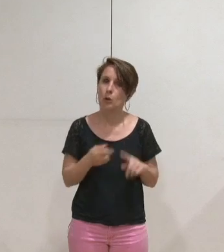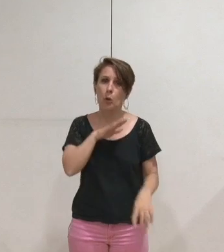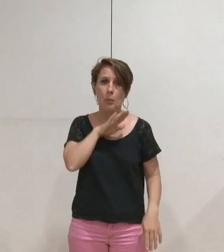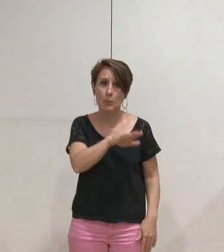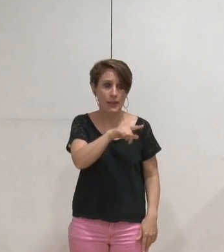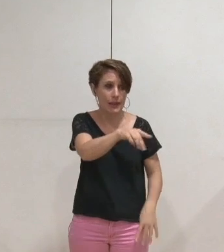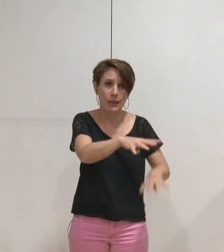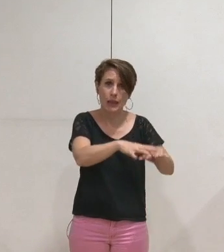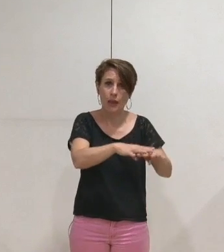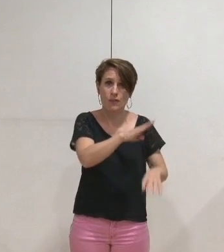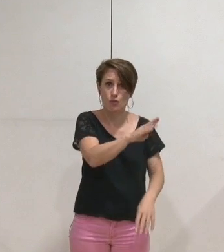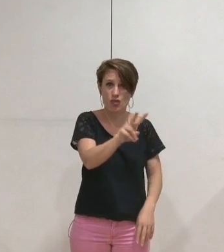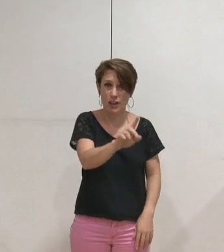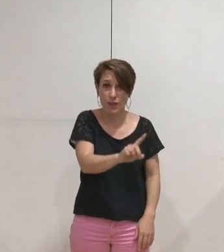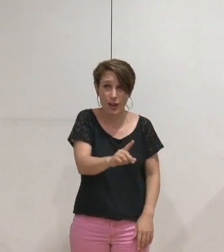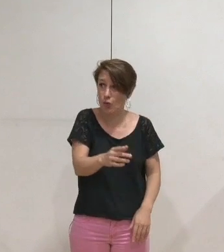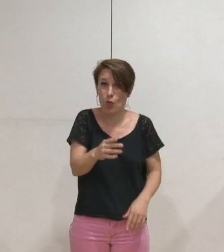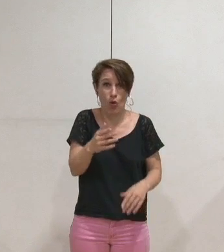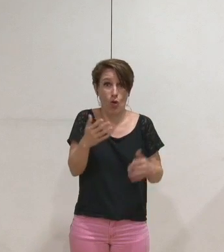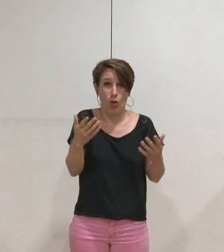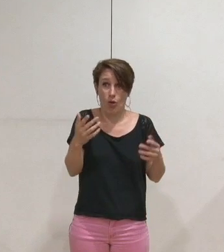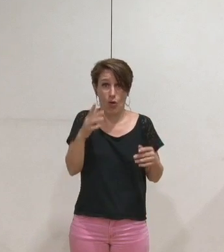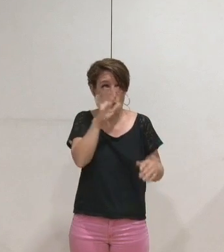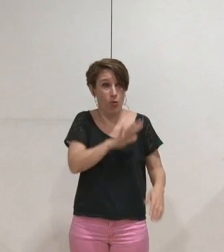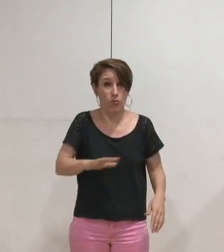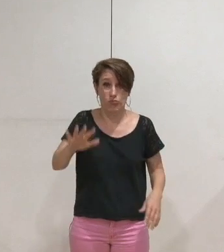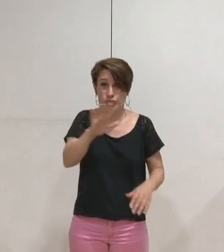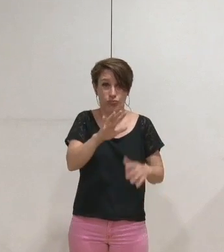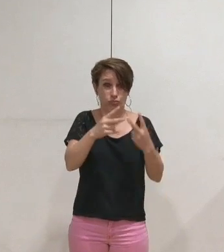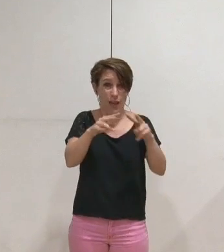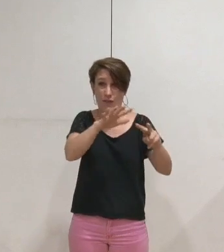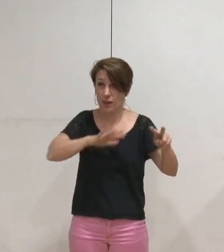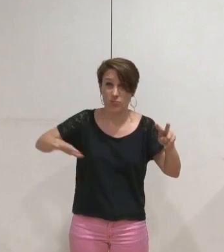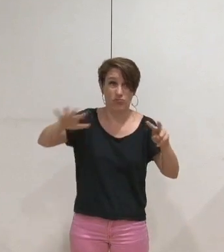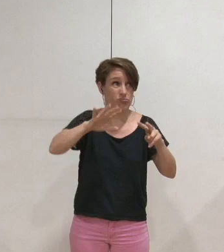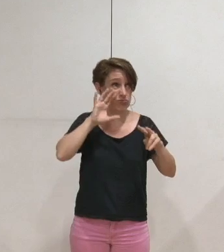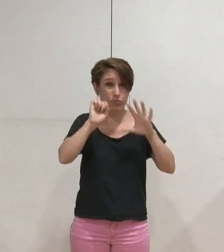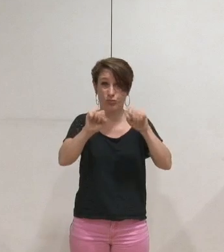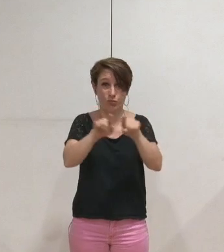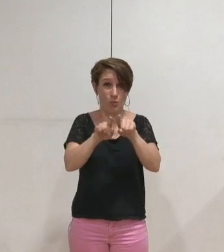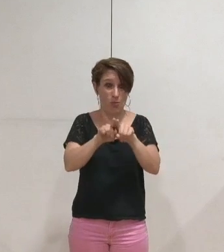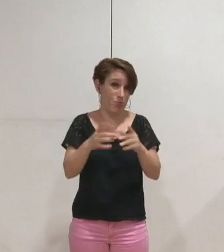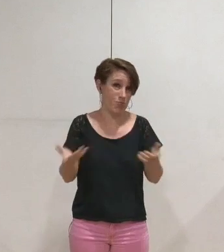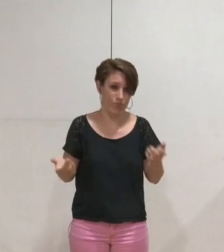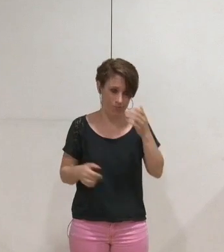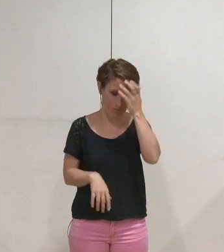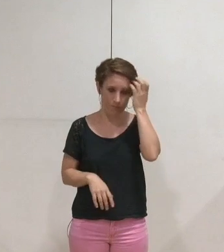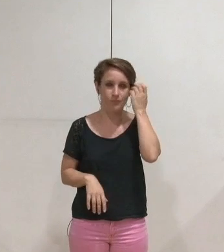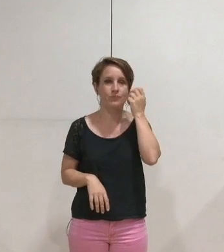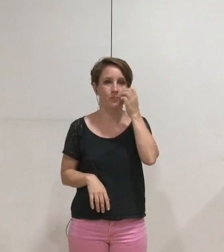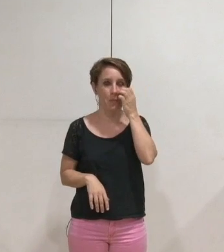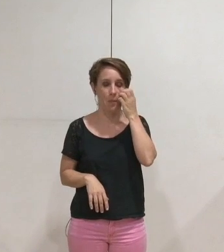bouch viiel mais que l'on retrouve à l'échelle de l'agglomération voire à l'échelle de la région urbaine